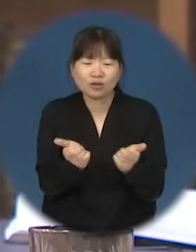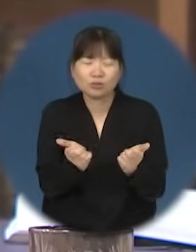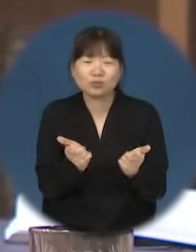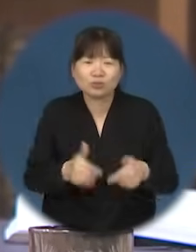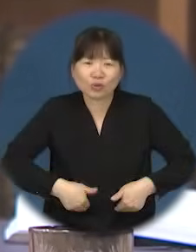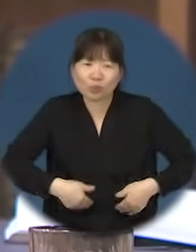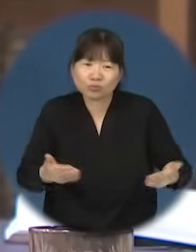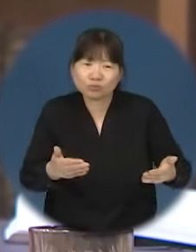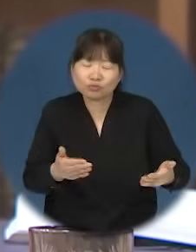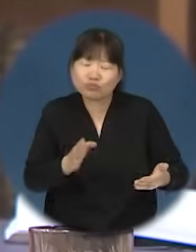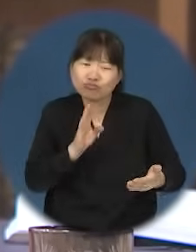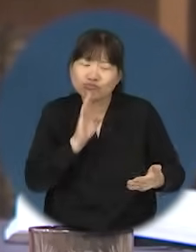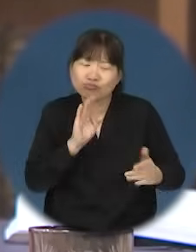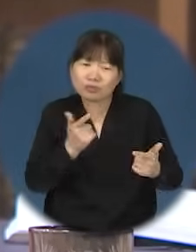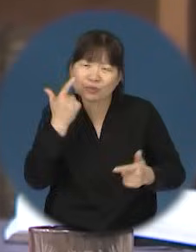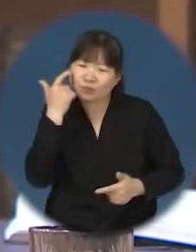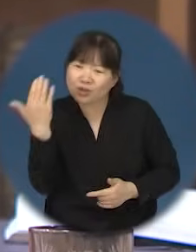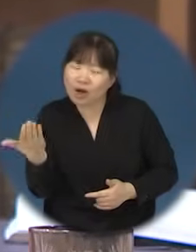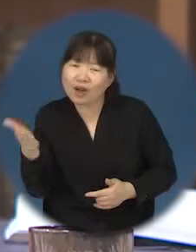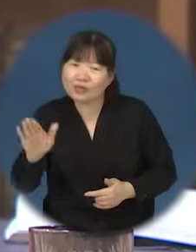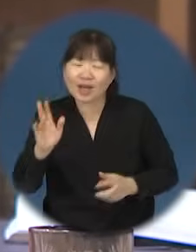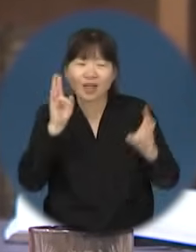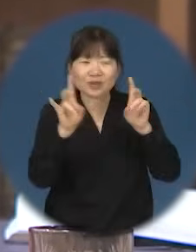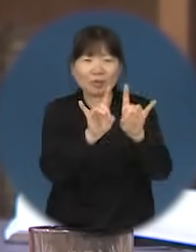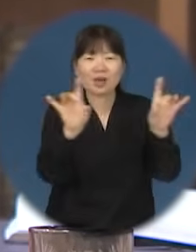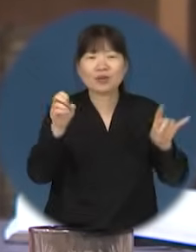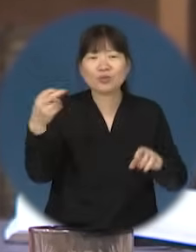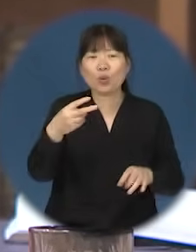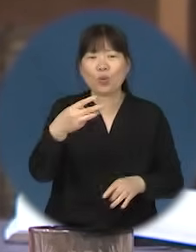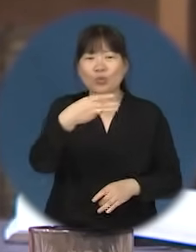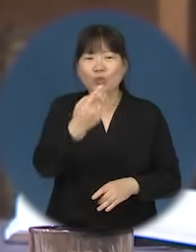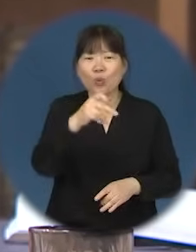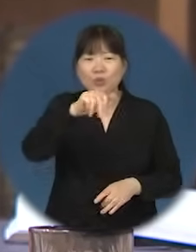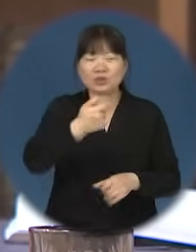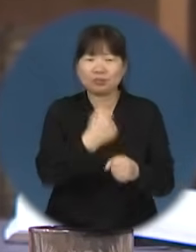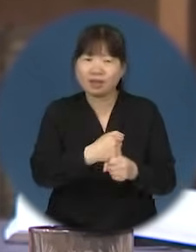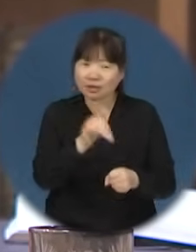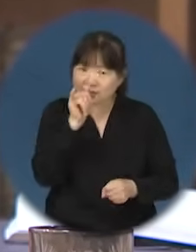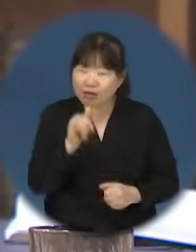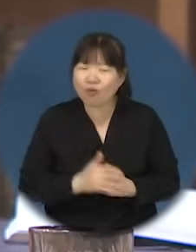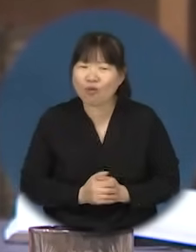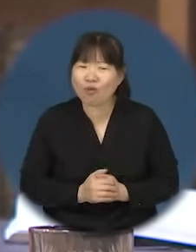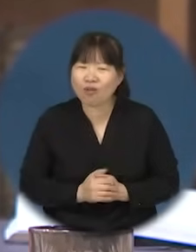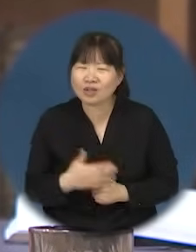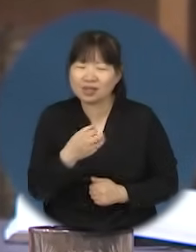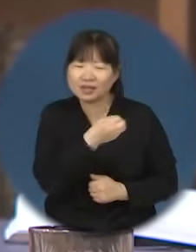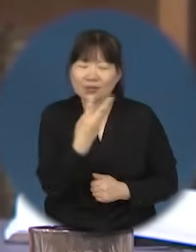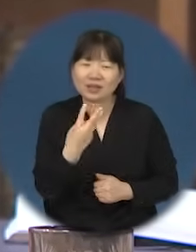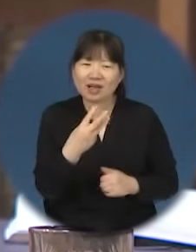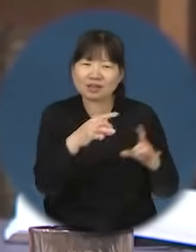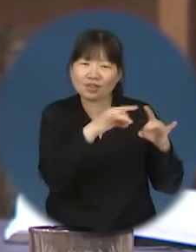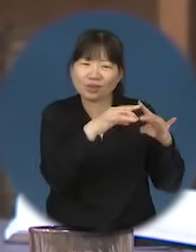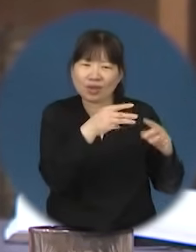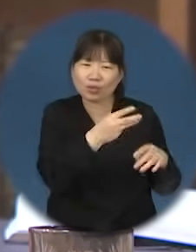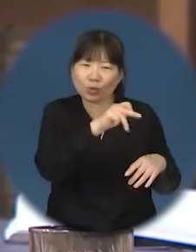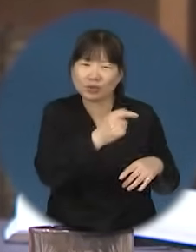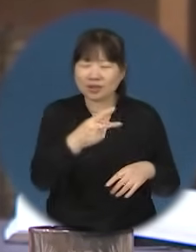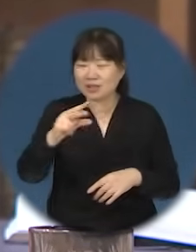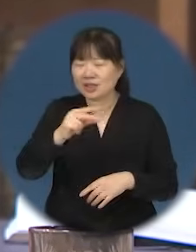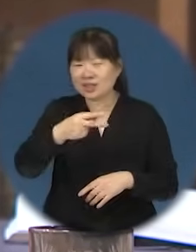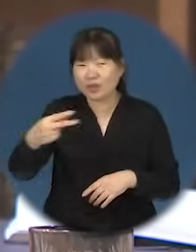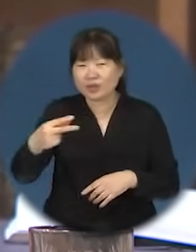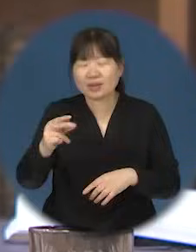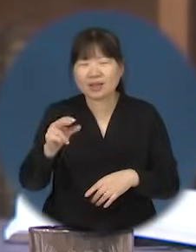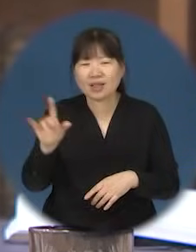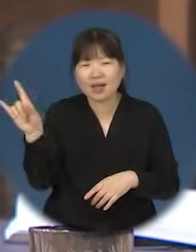예. 아니 거기다 뭐 기업별로 뭐 토큰을 내요? 예, 예. 그럼 제가 삼성전자 토큰하고 현대차 토큰하고 있으면 서로